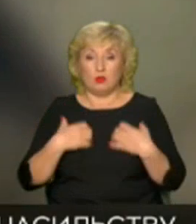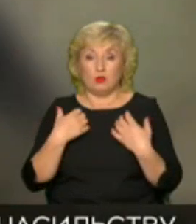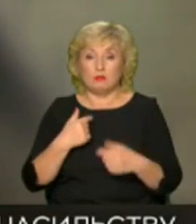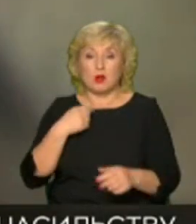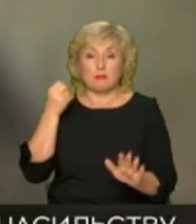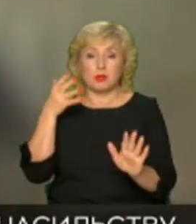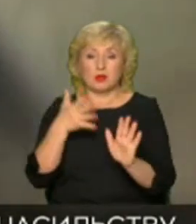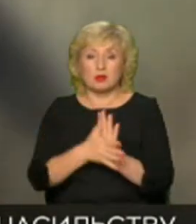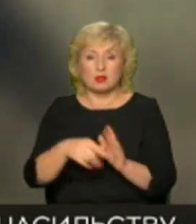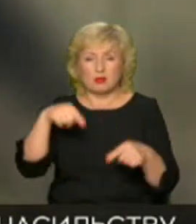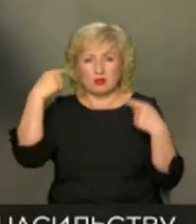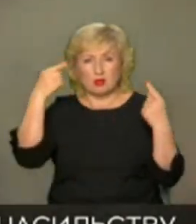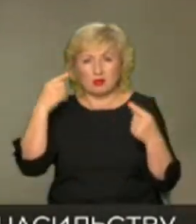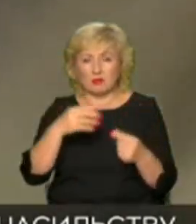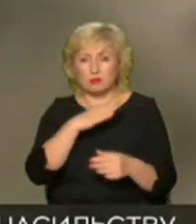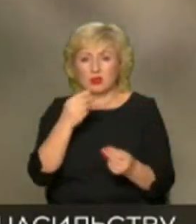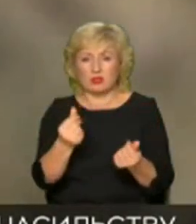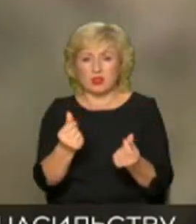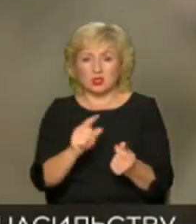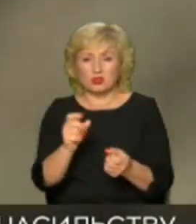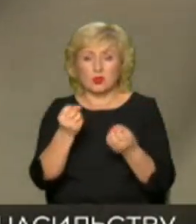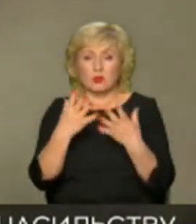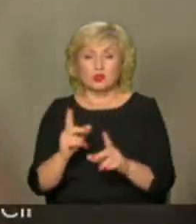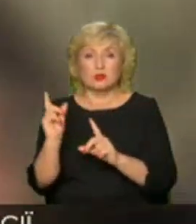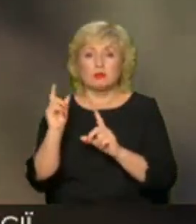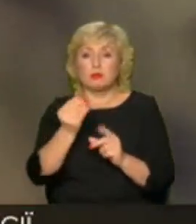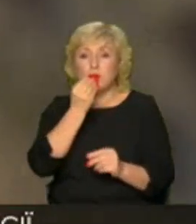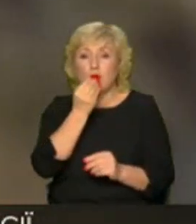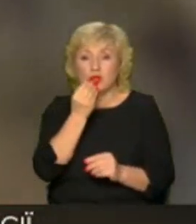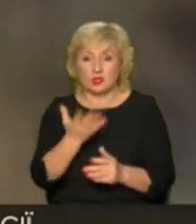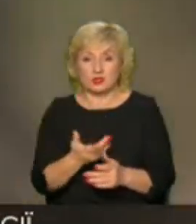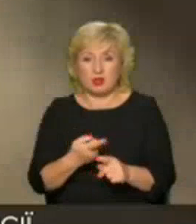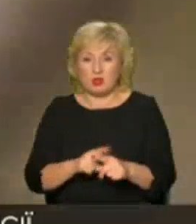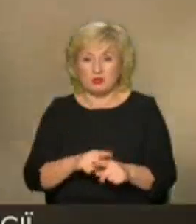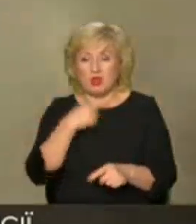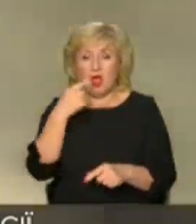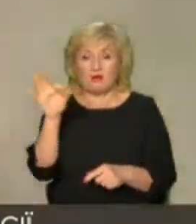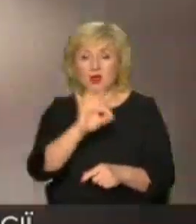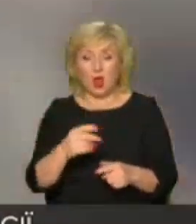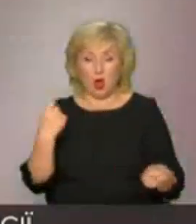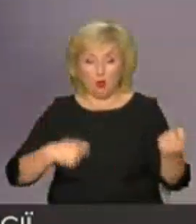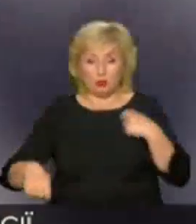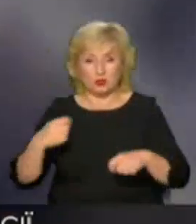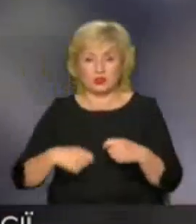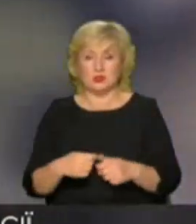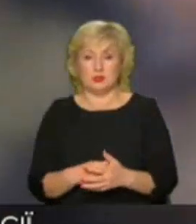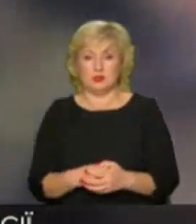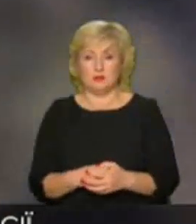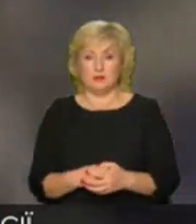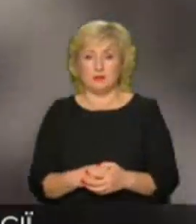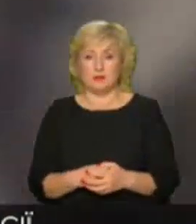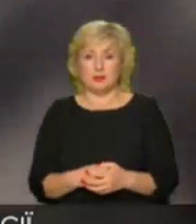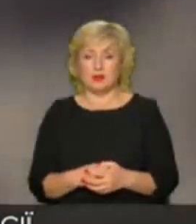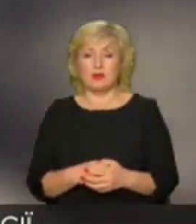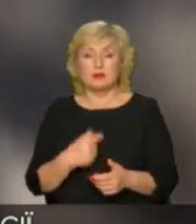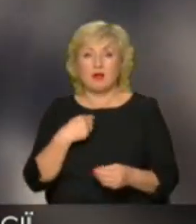потратили количество бабок, чтобы просто поесть. Это же не говоря об амуниции. Просто купи себе бронежилет. Вот,